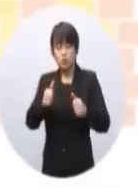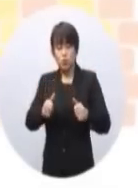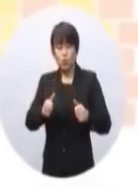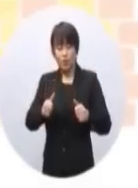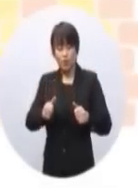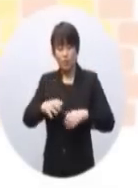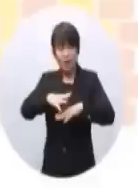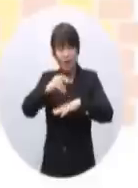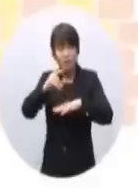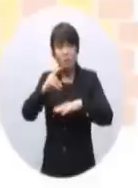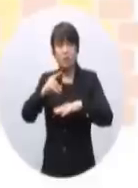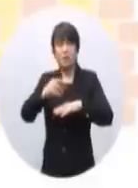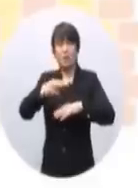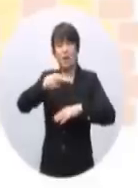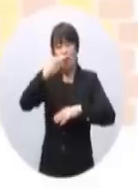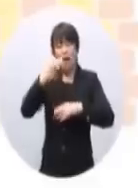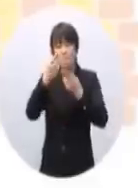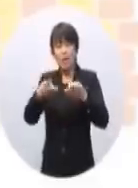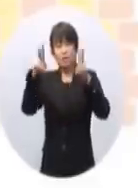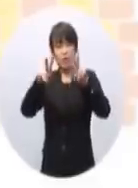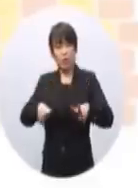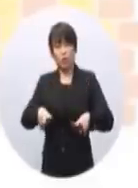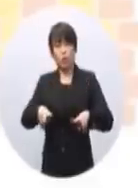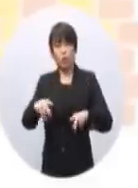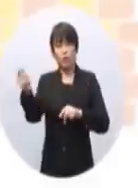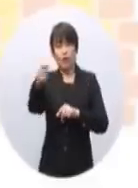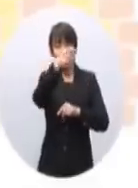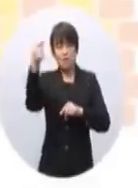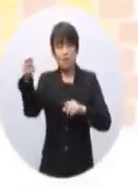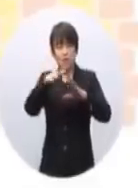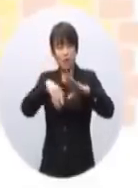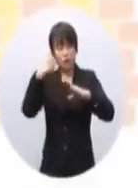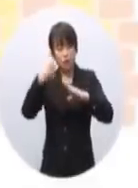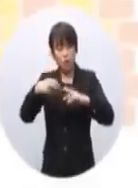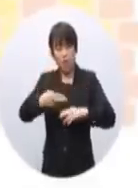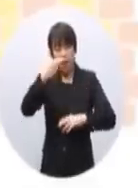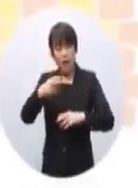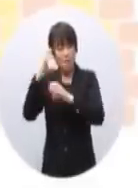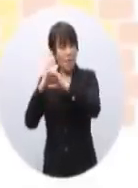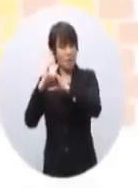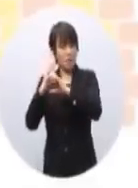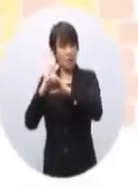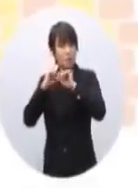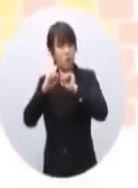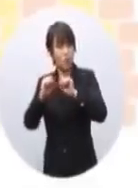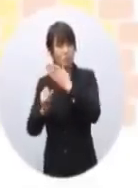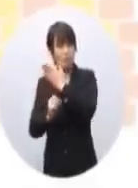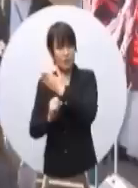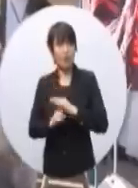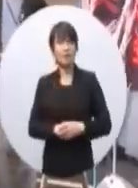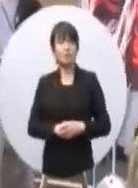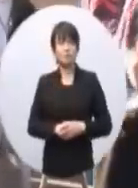ラーメンイベント、第1回湘南茅ヶ崎ラーメン祭が開催されました。